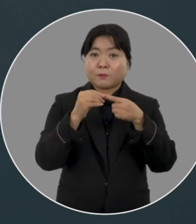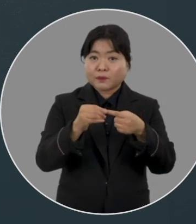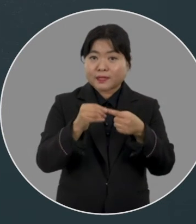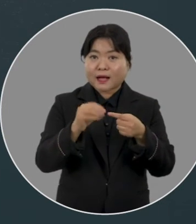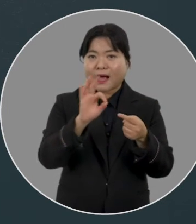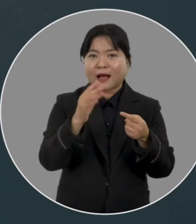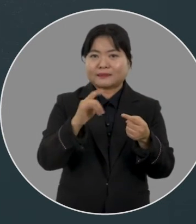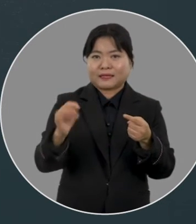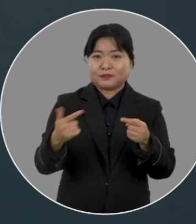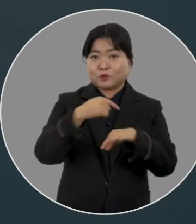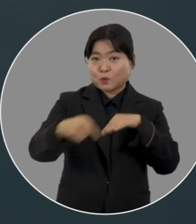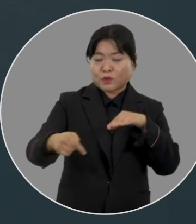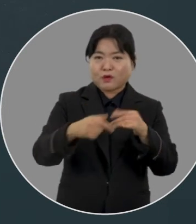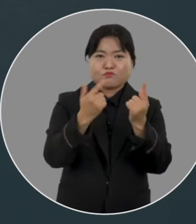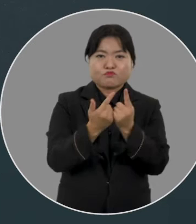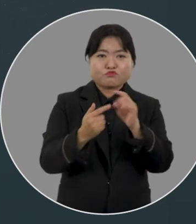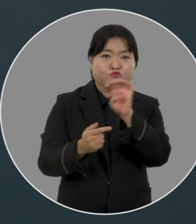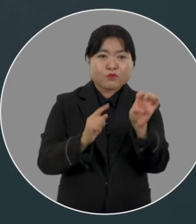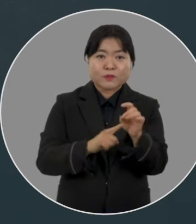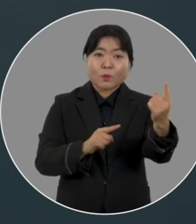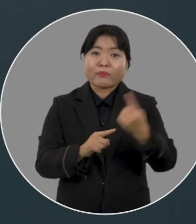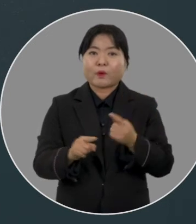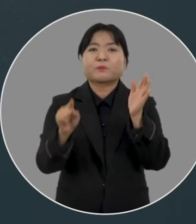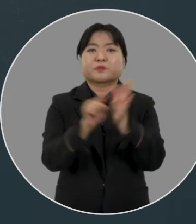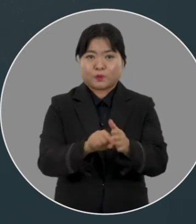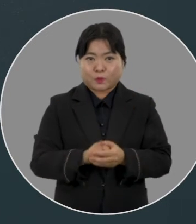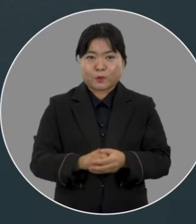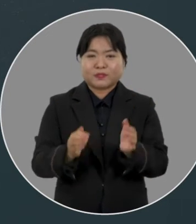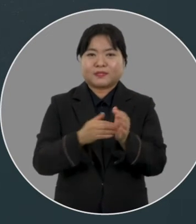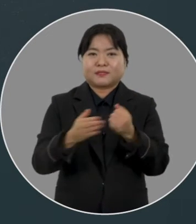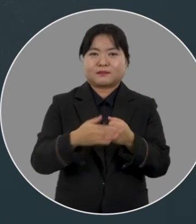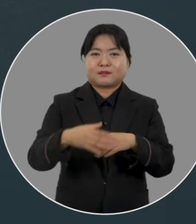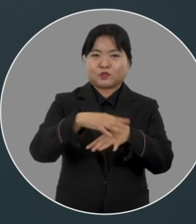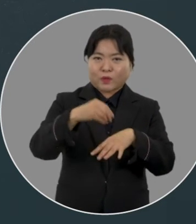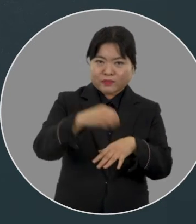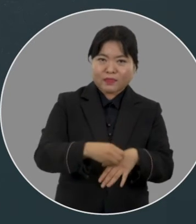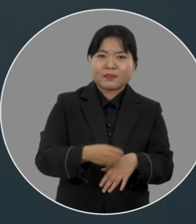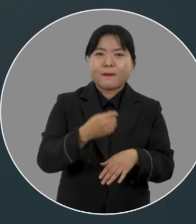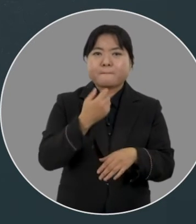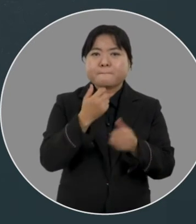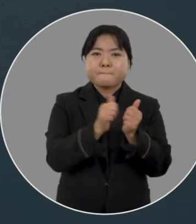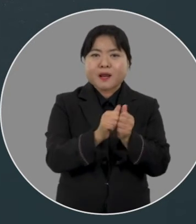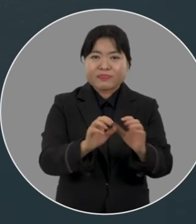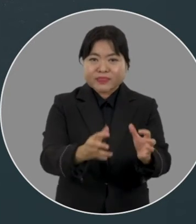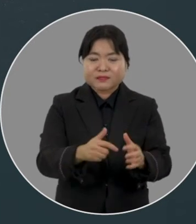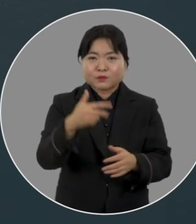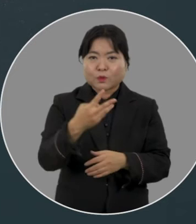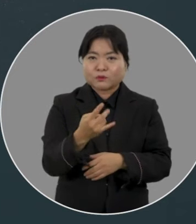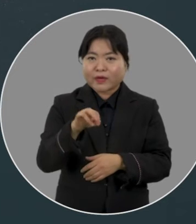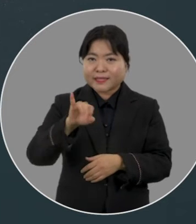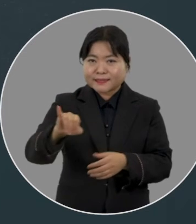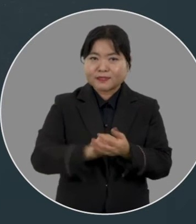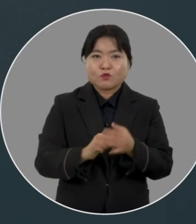번째가 아리안족이 북유럽에서 왔다고 믿었지요. 그래서 스웨덴, 핀란드,